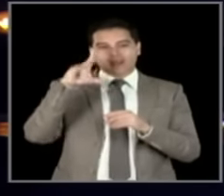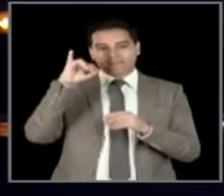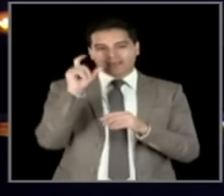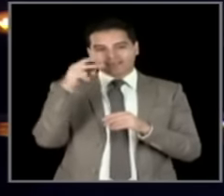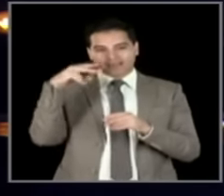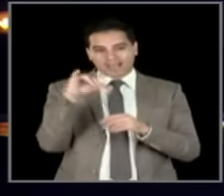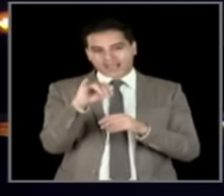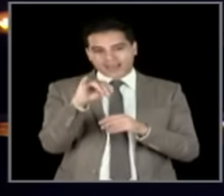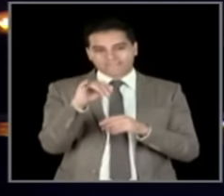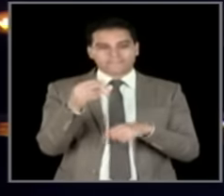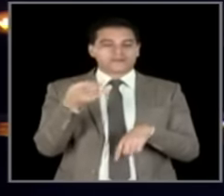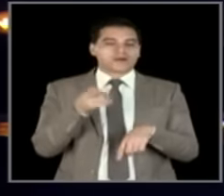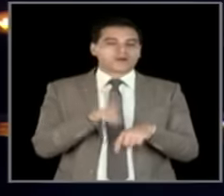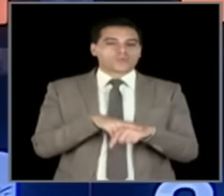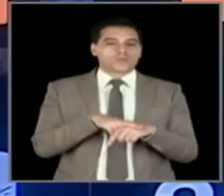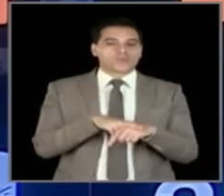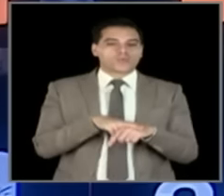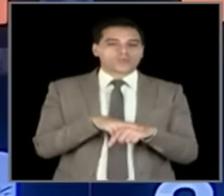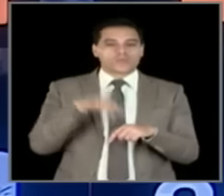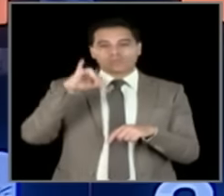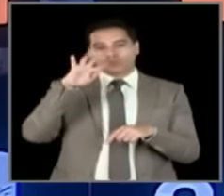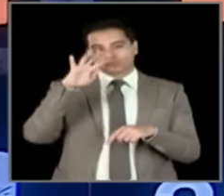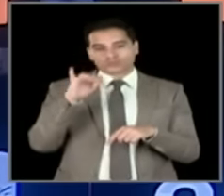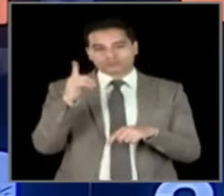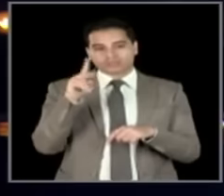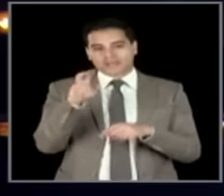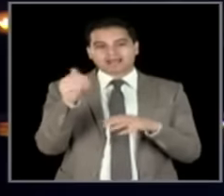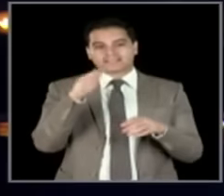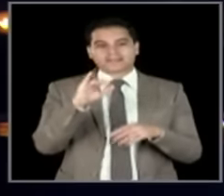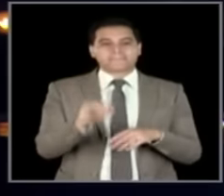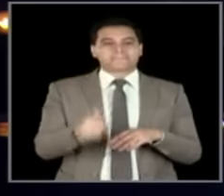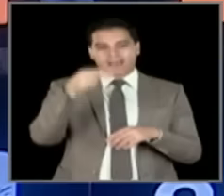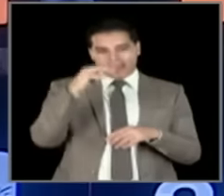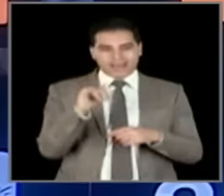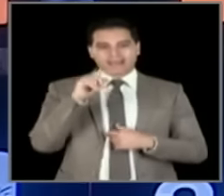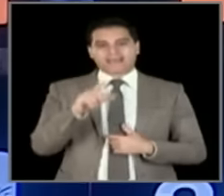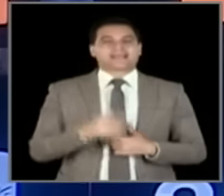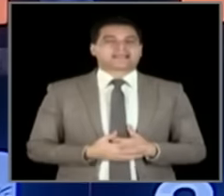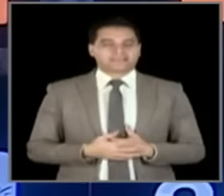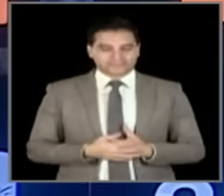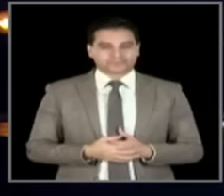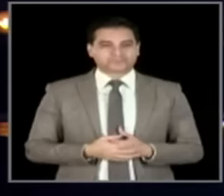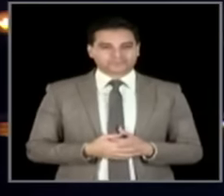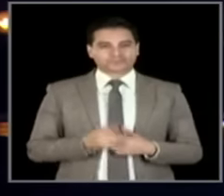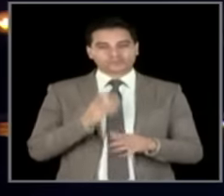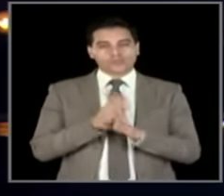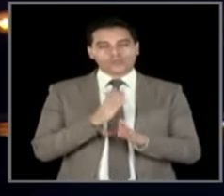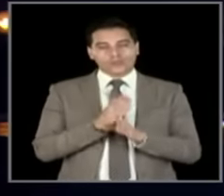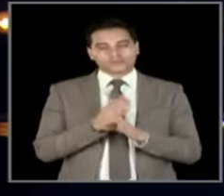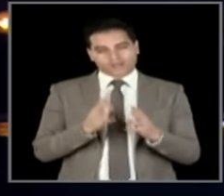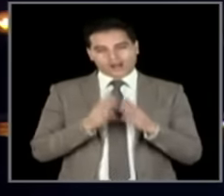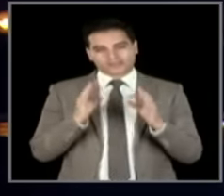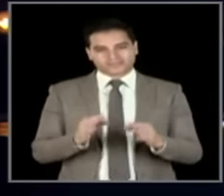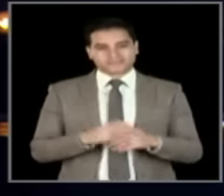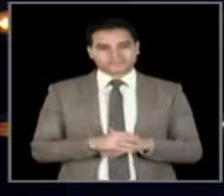إسماعيل، مشير إسماعيل. وطبعاً محي إسماعيل هو اللي عمل دور الطبيب النفسي. ممثل